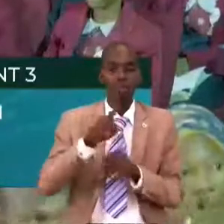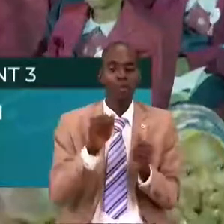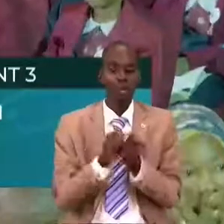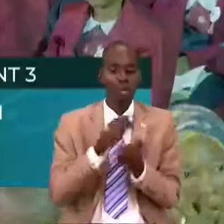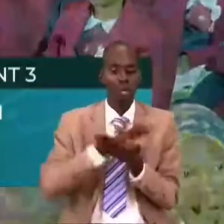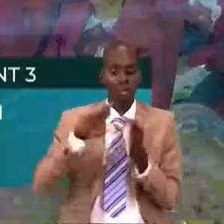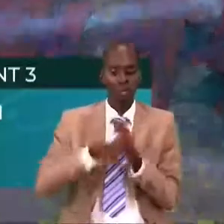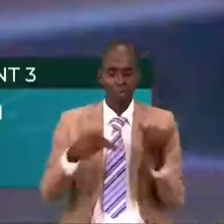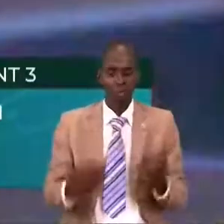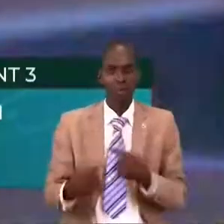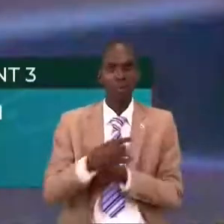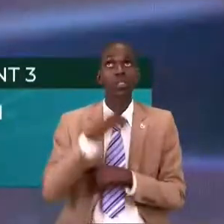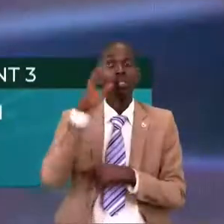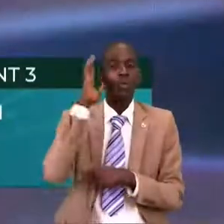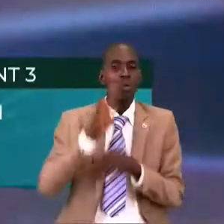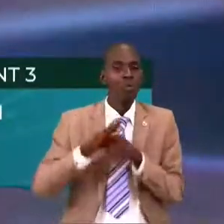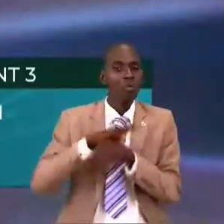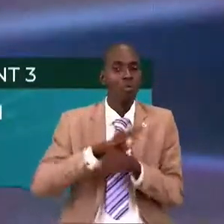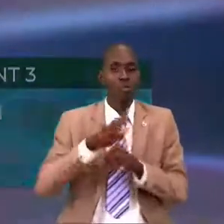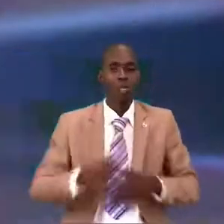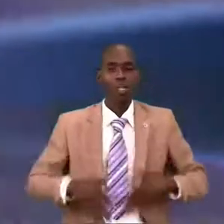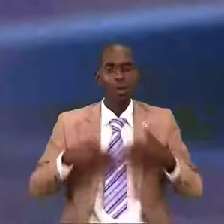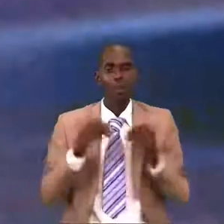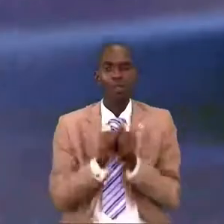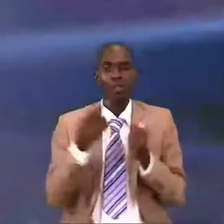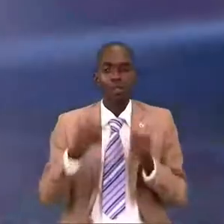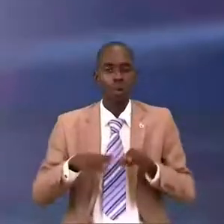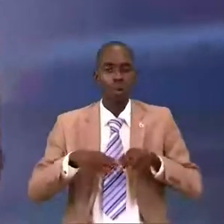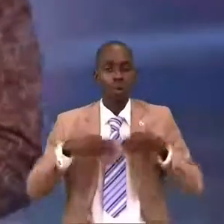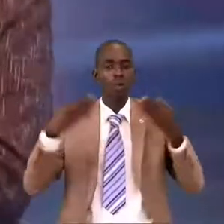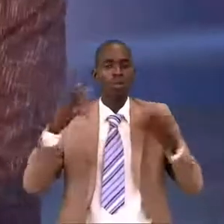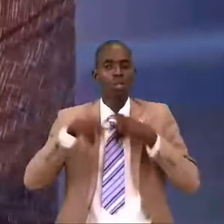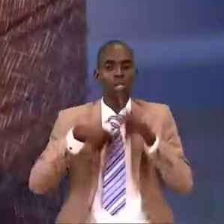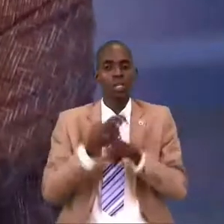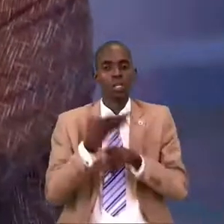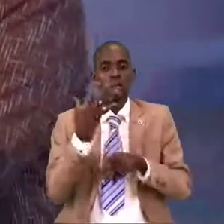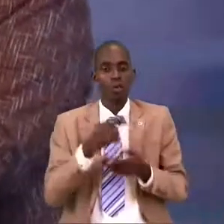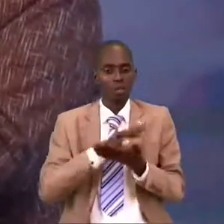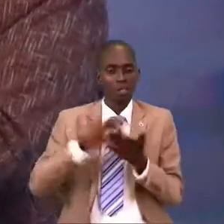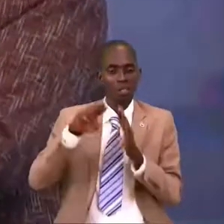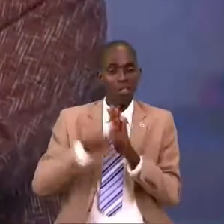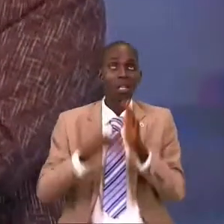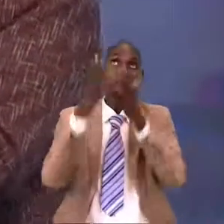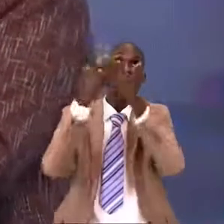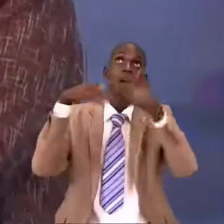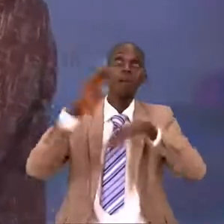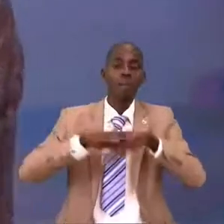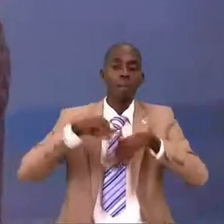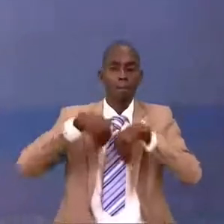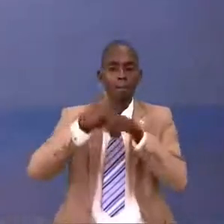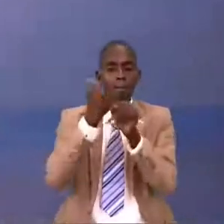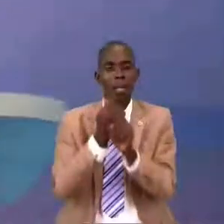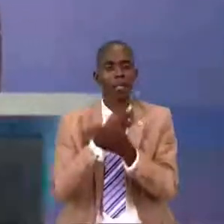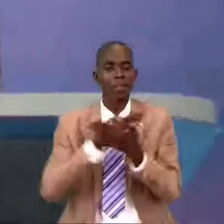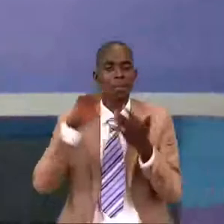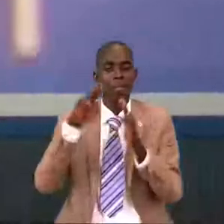justice transparente, la justice fabriquée au ciel, la justice gracieuse, la grâce,